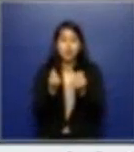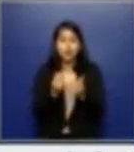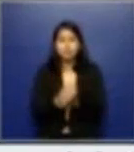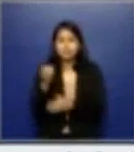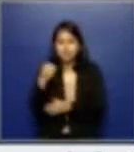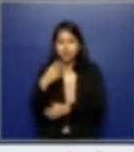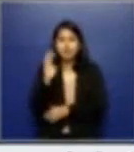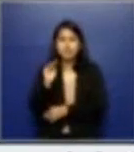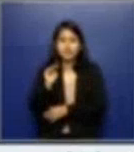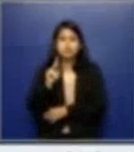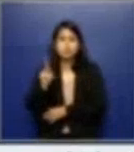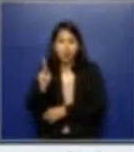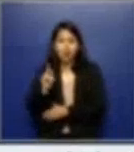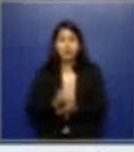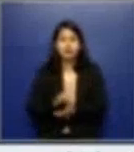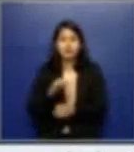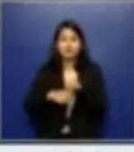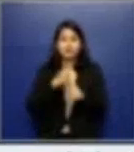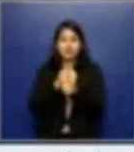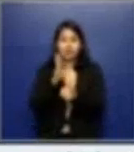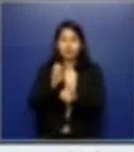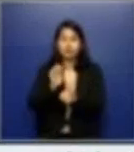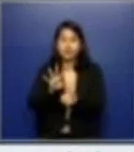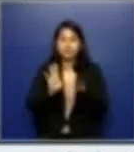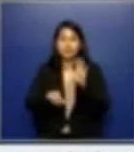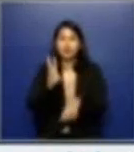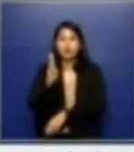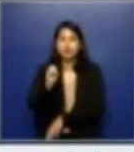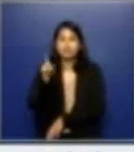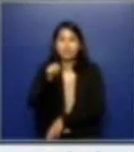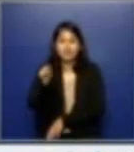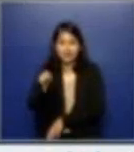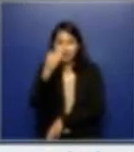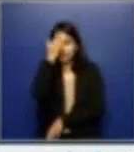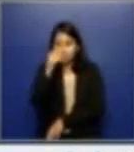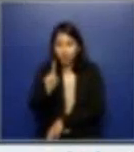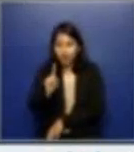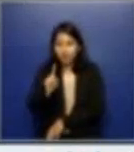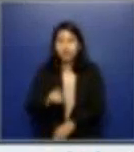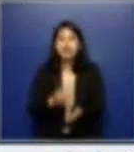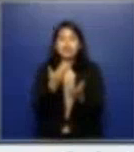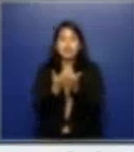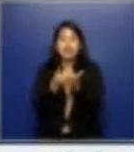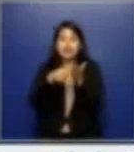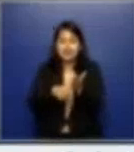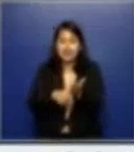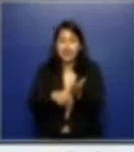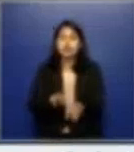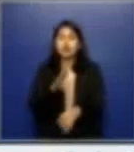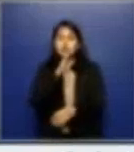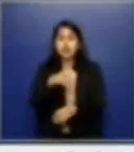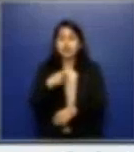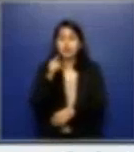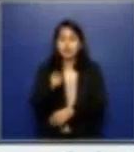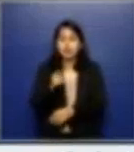ว่า40กว่าแน่นอนเพราะว่าปี64 60% แน่เพราะอะไรครับถ้าหนี้มันแม้มันคงเดิมนะท่านกู้ไม่